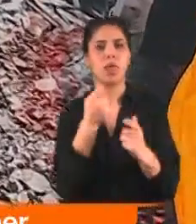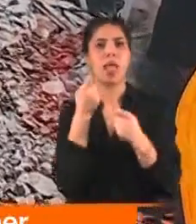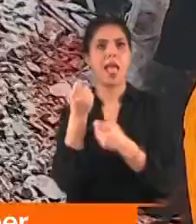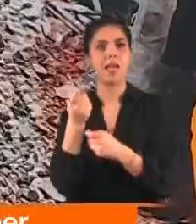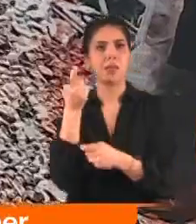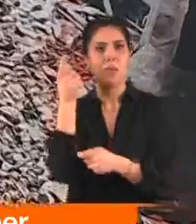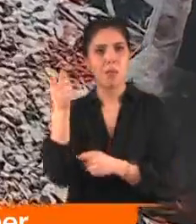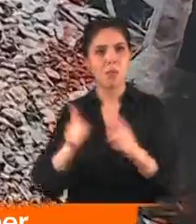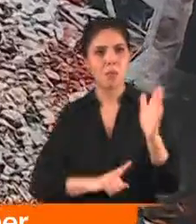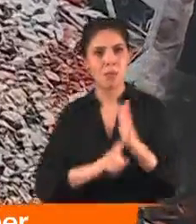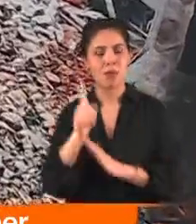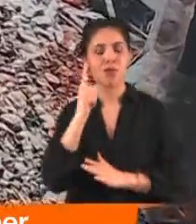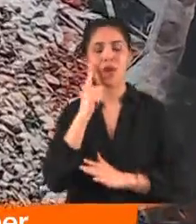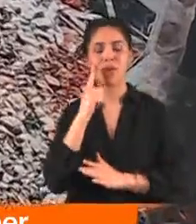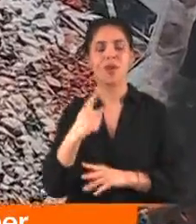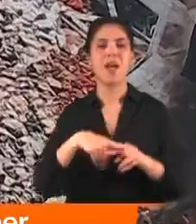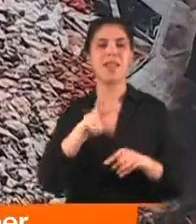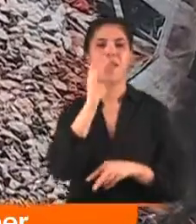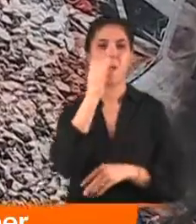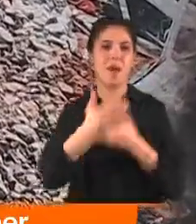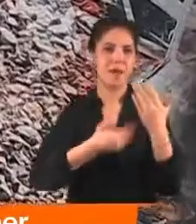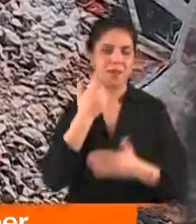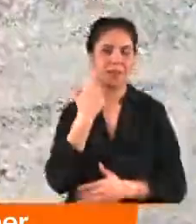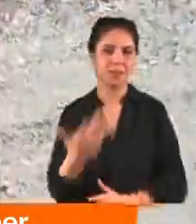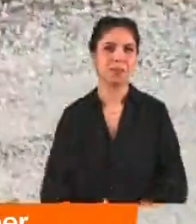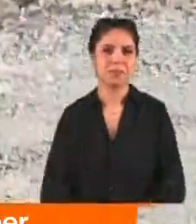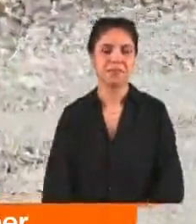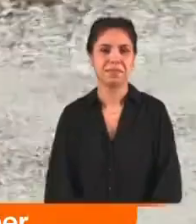Eğitmenleri onun başardıklarını anlattı.